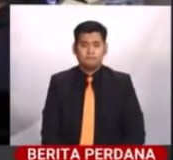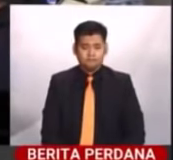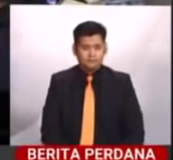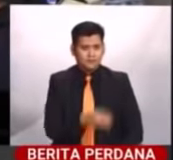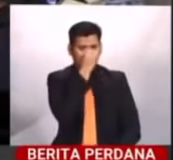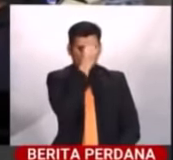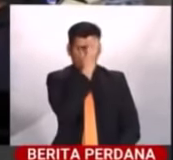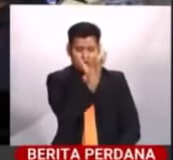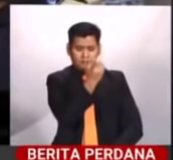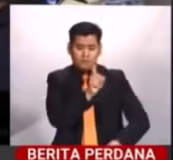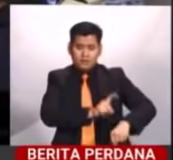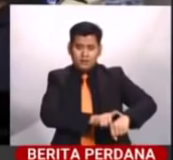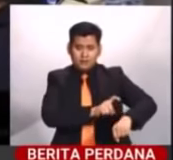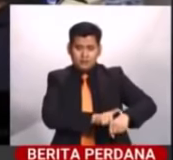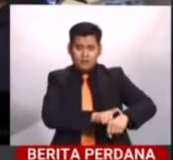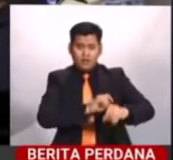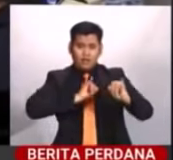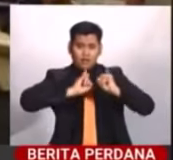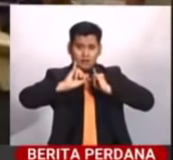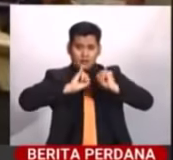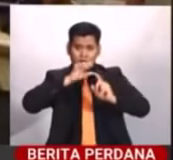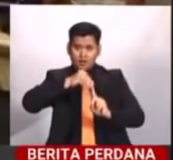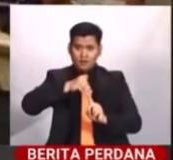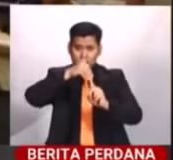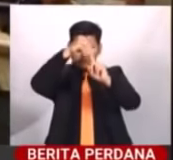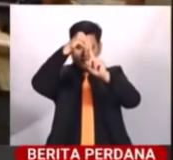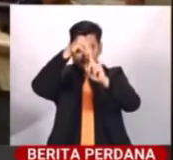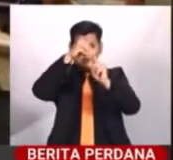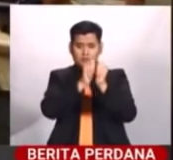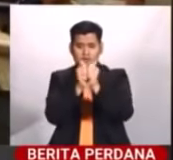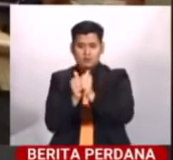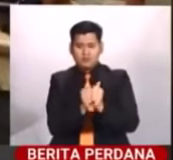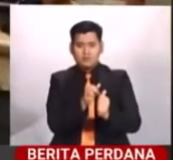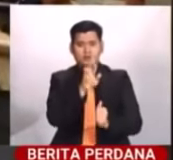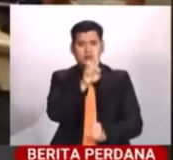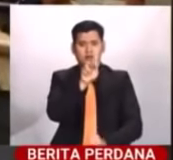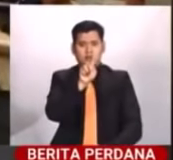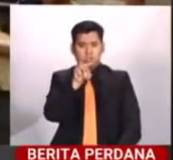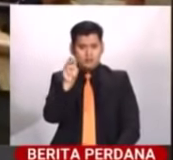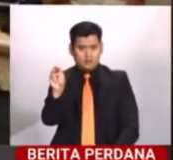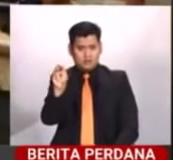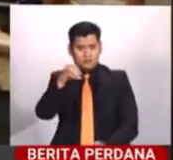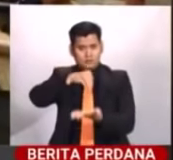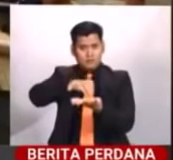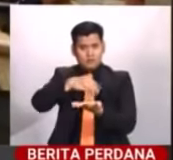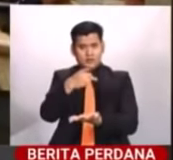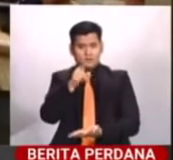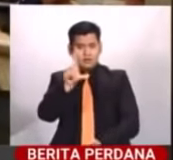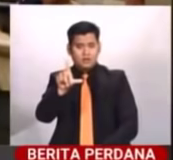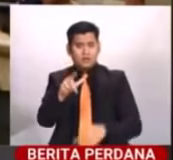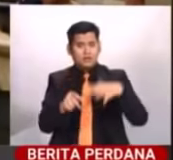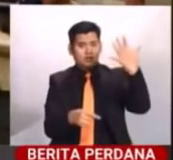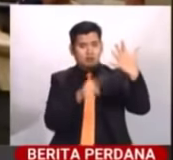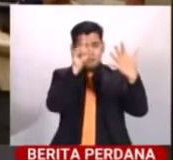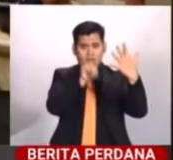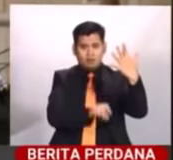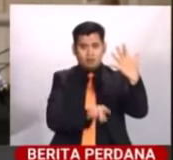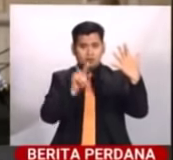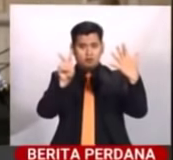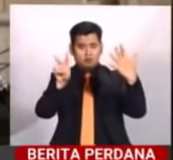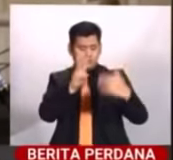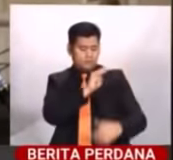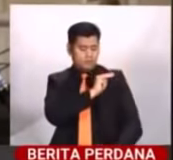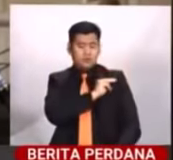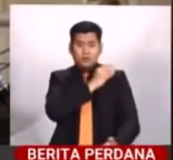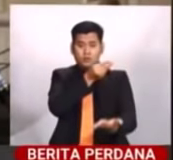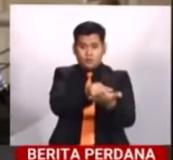Beliau berkata demikian semasa sesi temu bual eksklusif bersama RTM di Ibu Negara. Pada 15 Februari lalu, Menteri Kewangan Lim